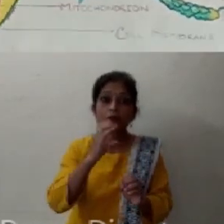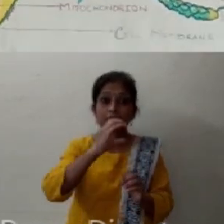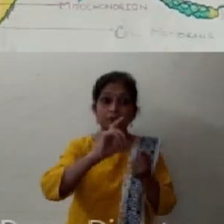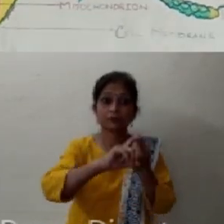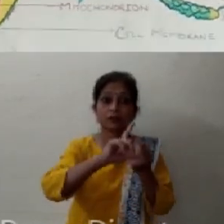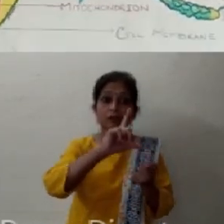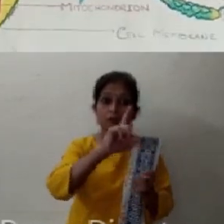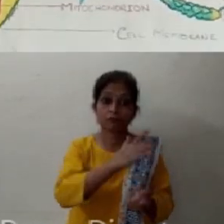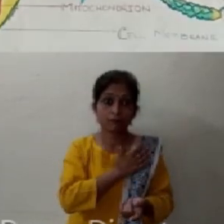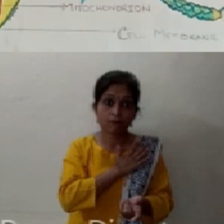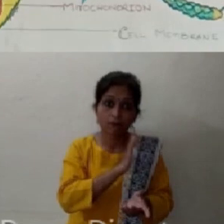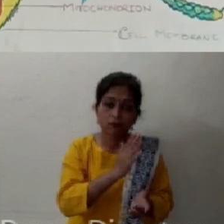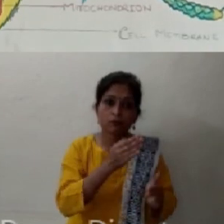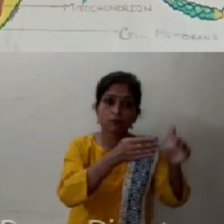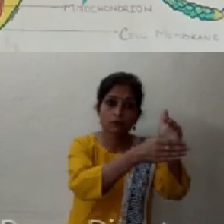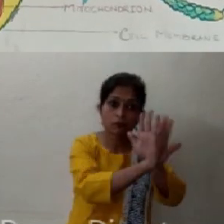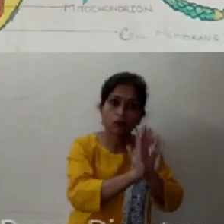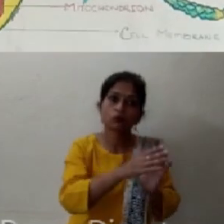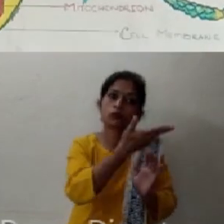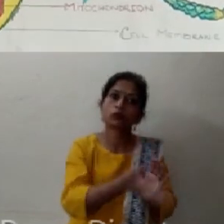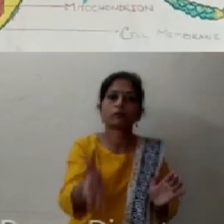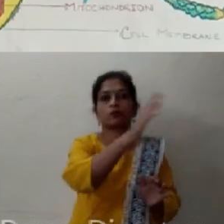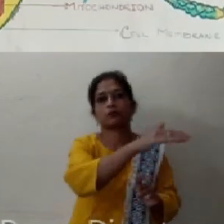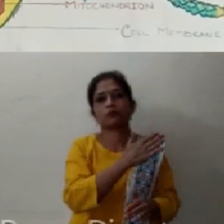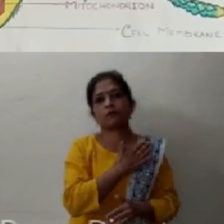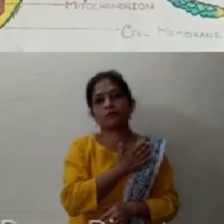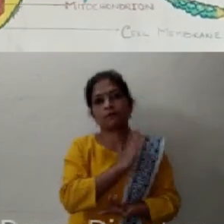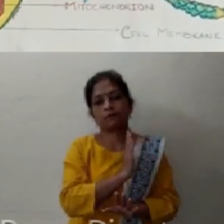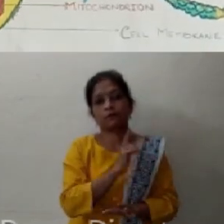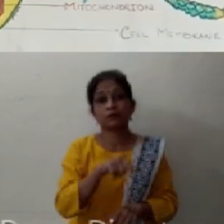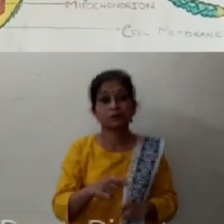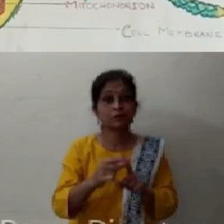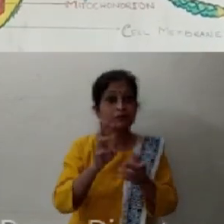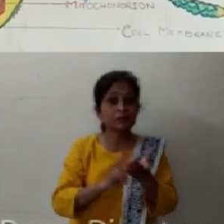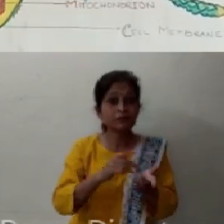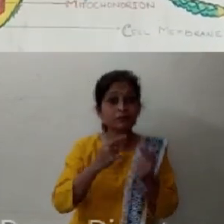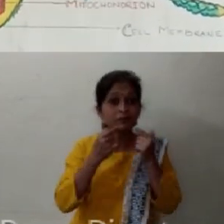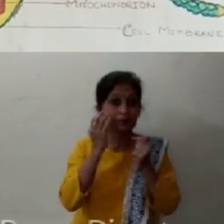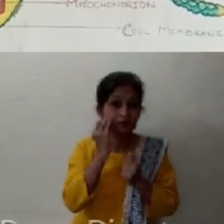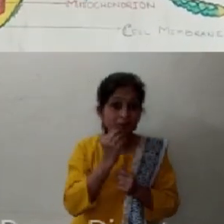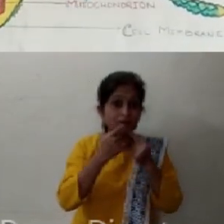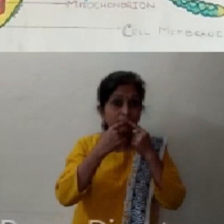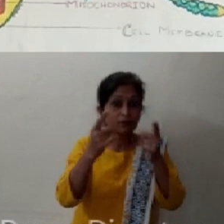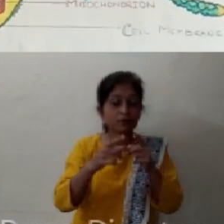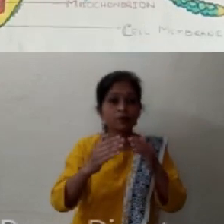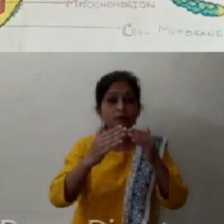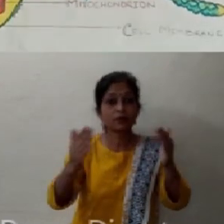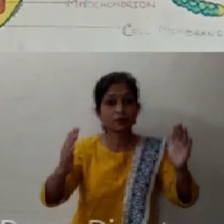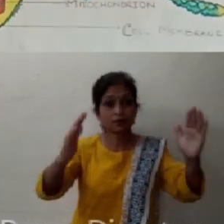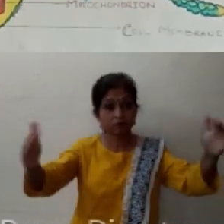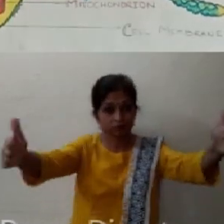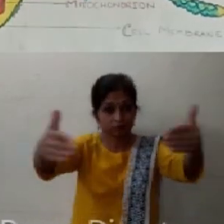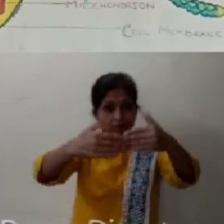निर्जीव वायरस है जो कि जीवंत कोष्ठ में ही जाकर सजीव होता है। इसलिए प्रधानमंत्री कहते हैं कि घर के